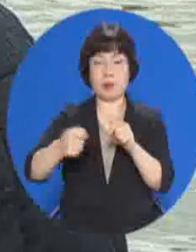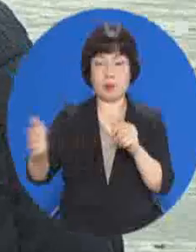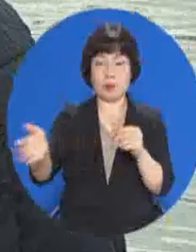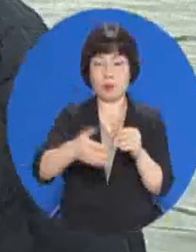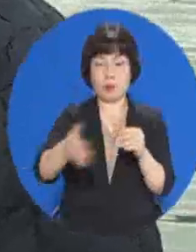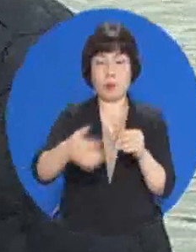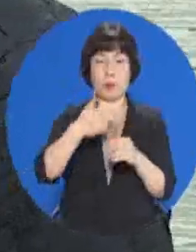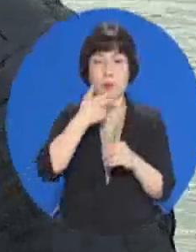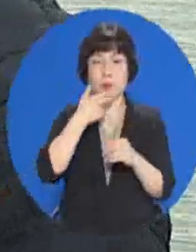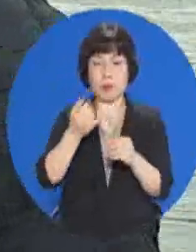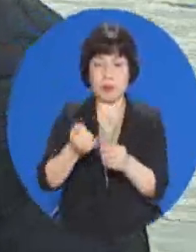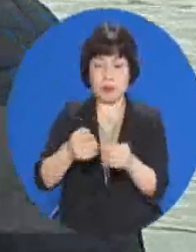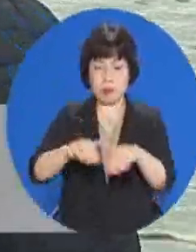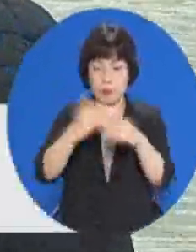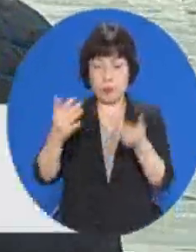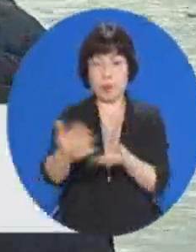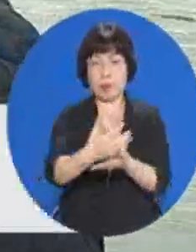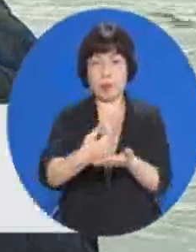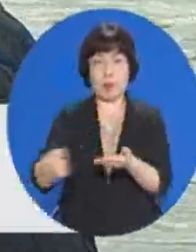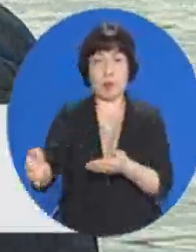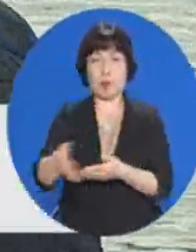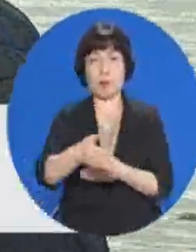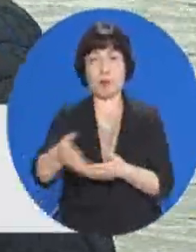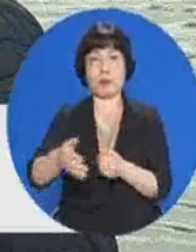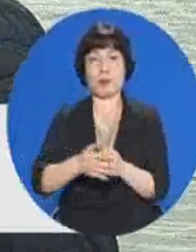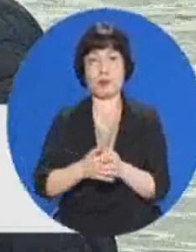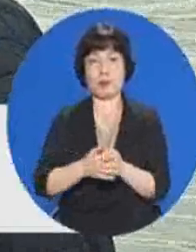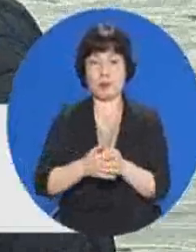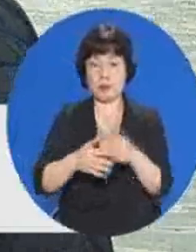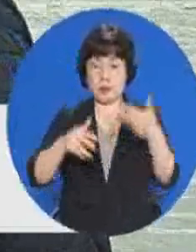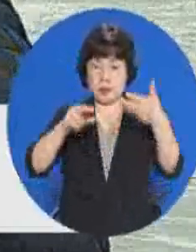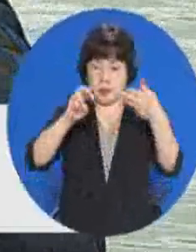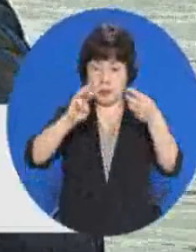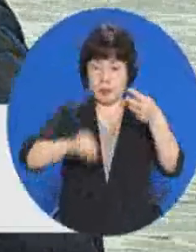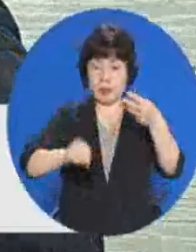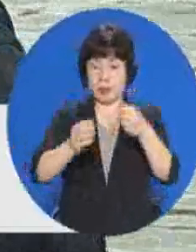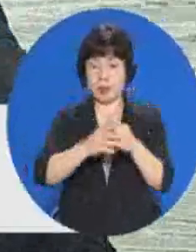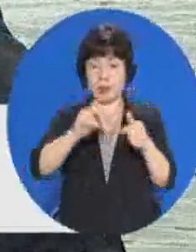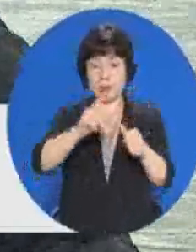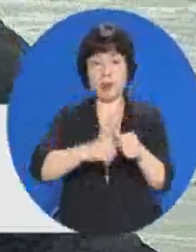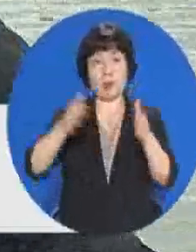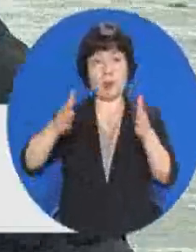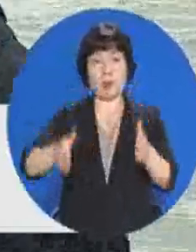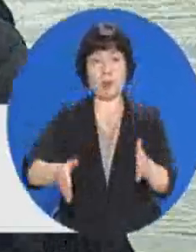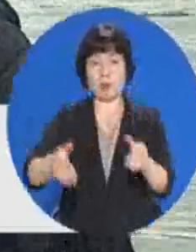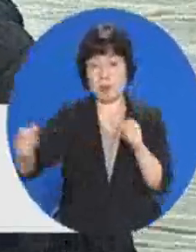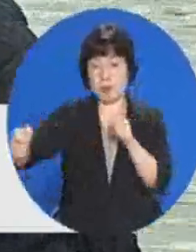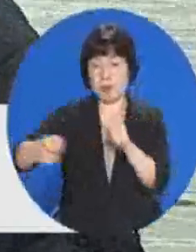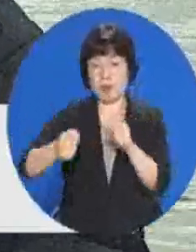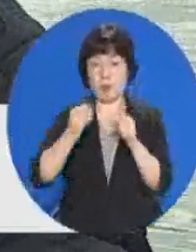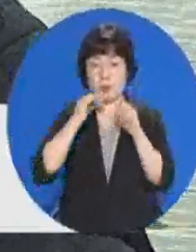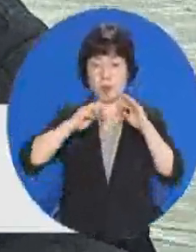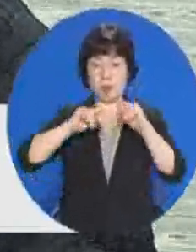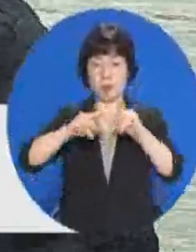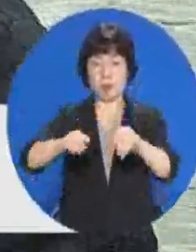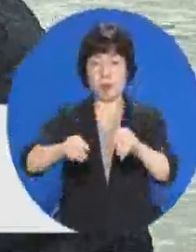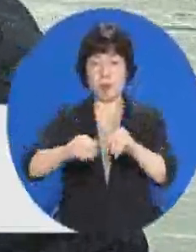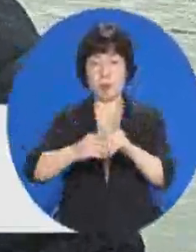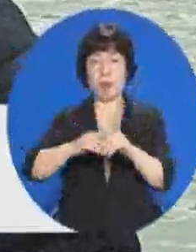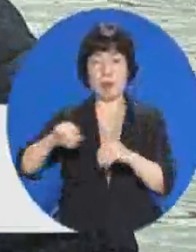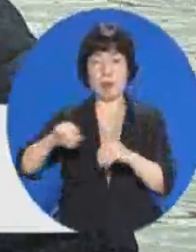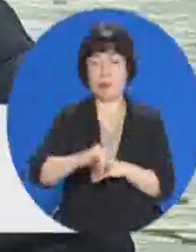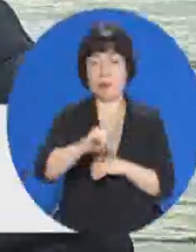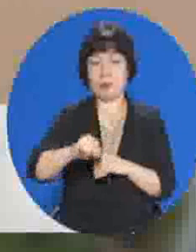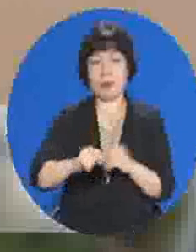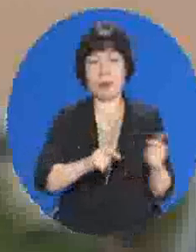현재는. 보다시피 이 바로 7m 앞에가 이 자연 습지인데 여기 유입되면은 미생물이 살 수가